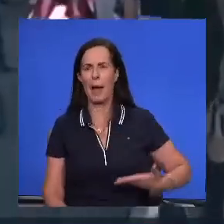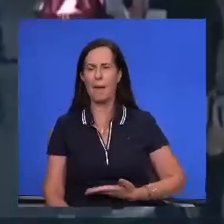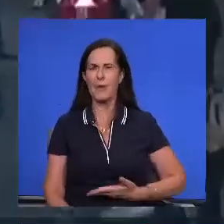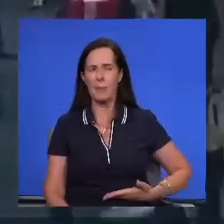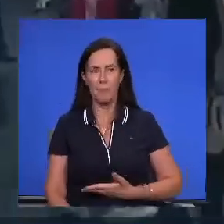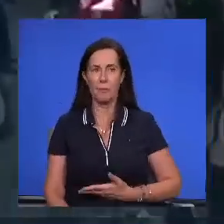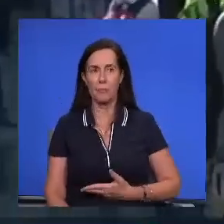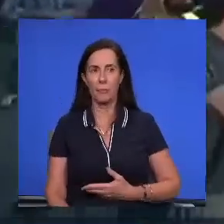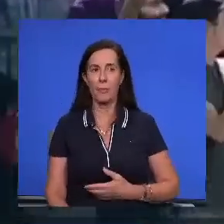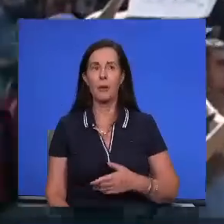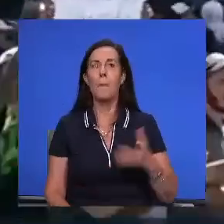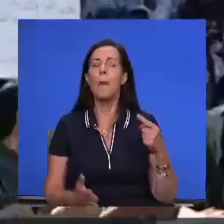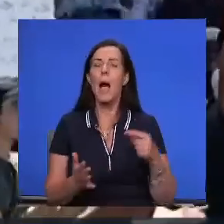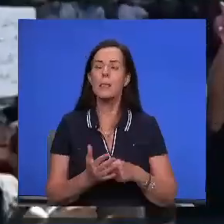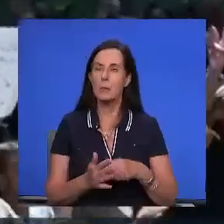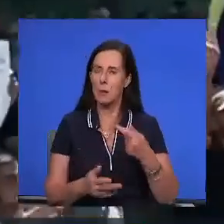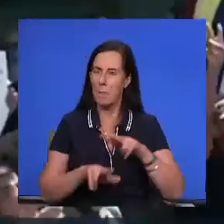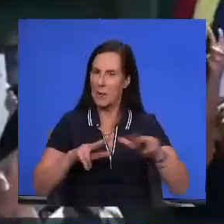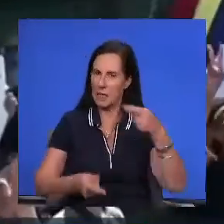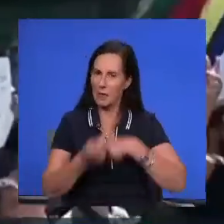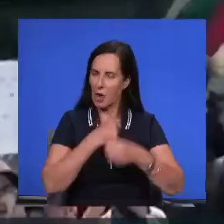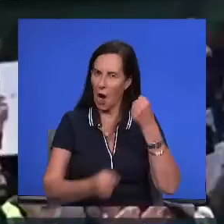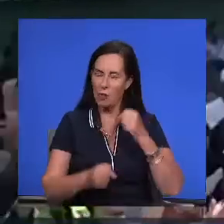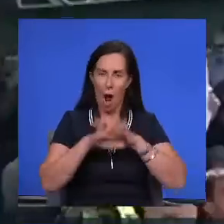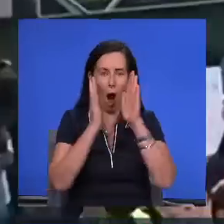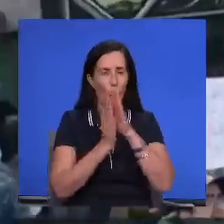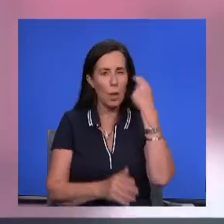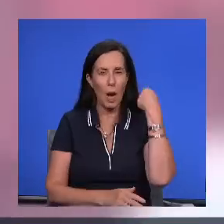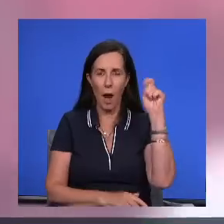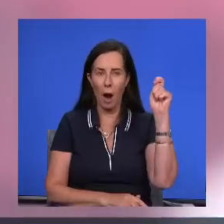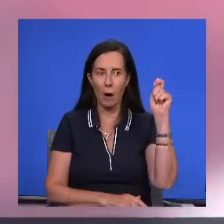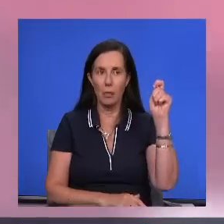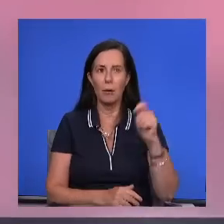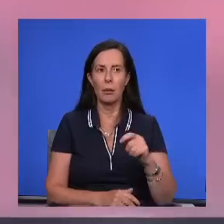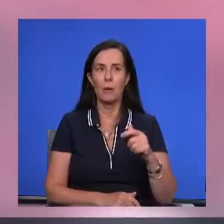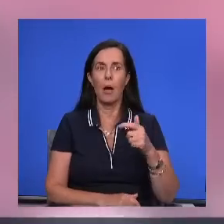אז הרז המיידי הוא המצב הכלכלי הקשה ויוקר המחיה.